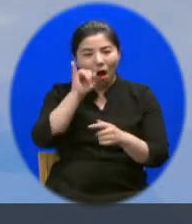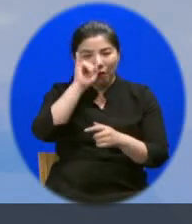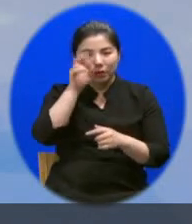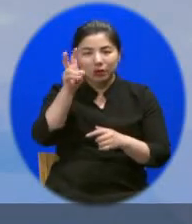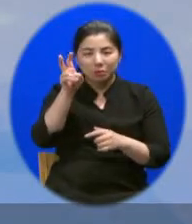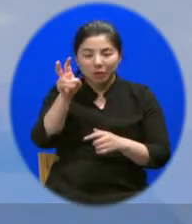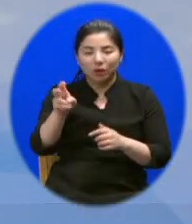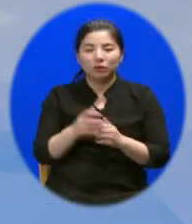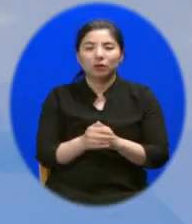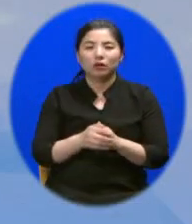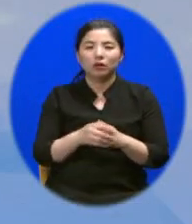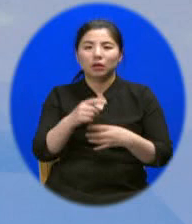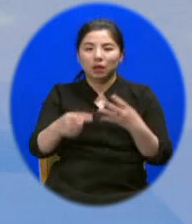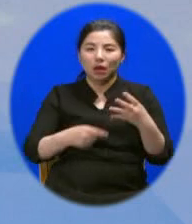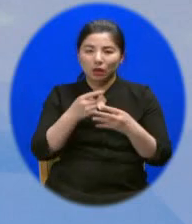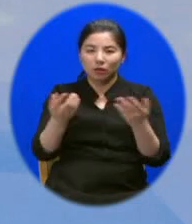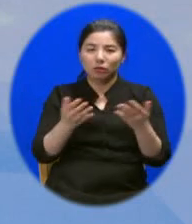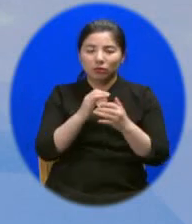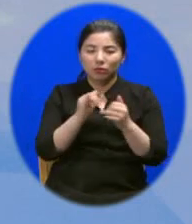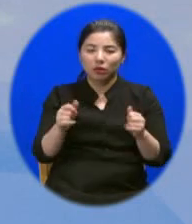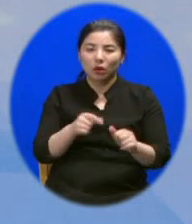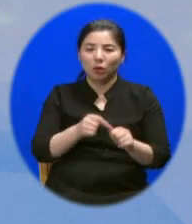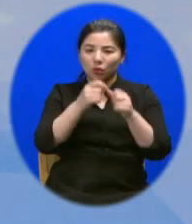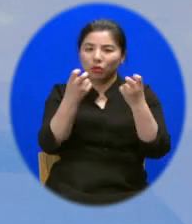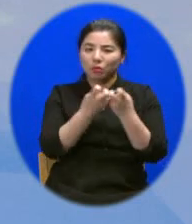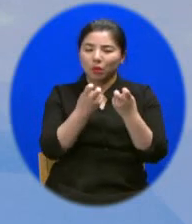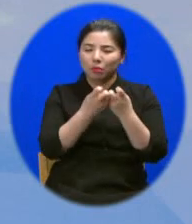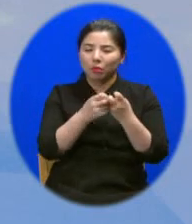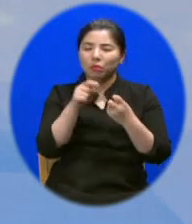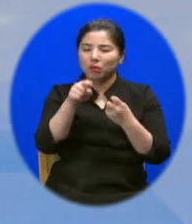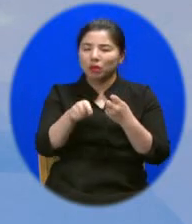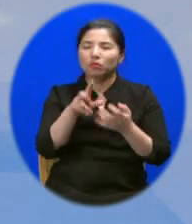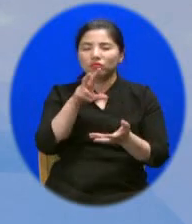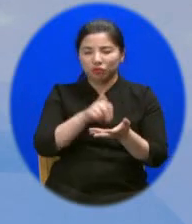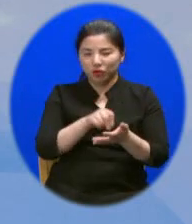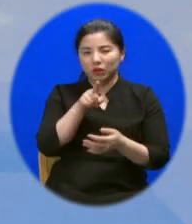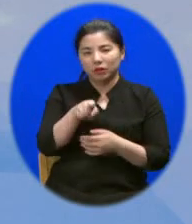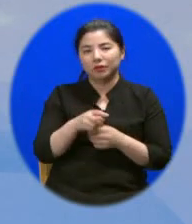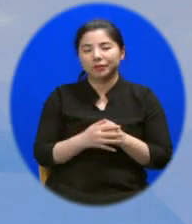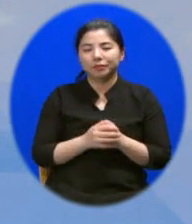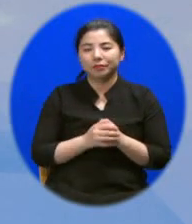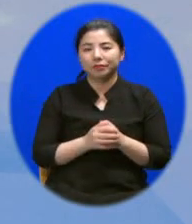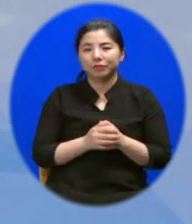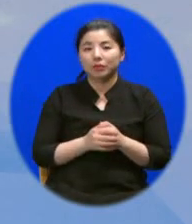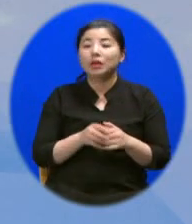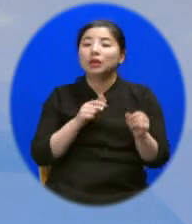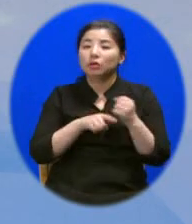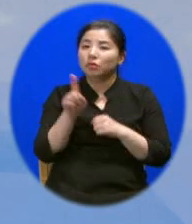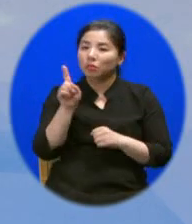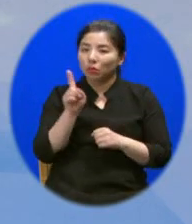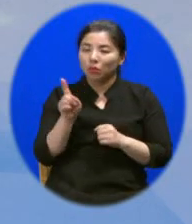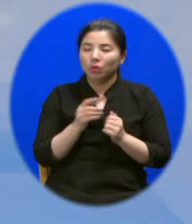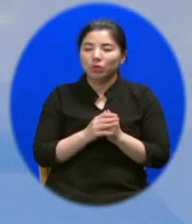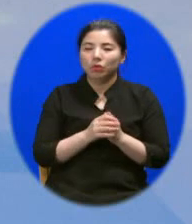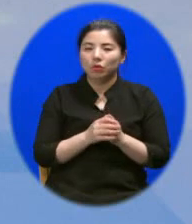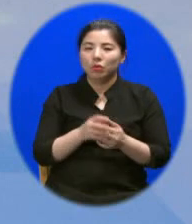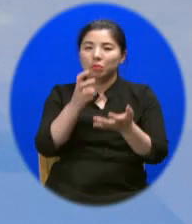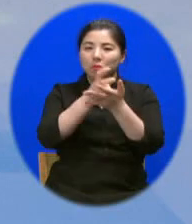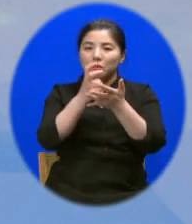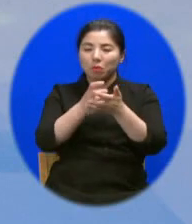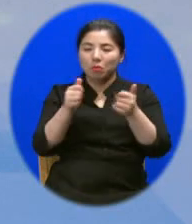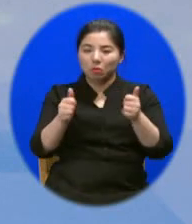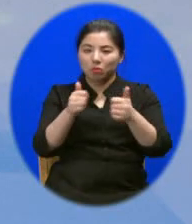아 계절 별 근로자 고용 방식에 문제가 근본적으로 있는 씁 싶습니다 무슨 뜻이냐면 법무부에서